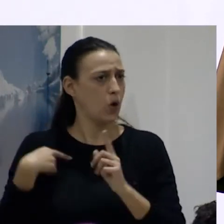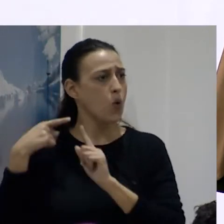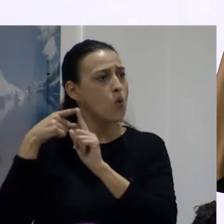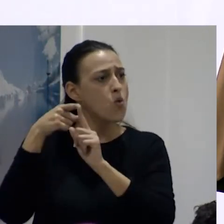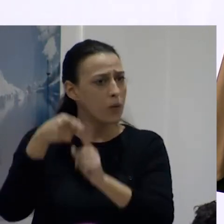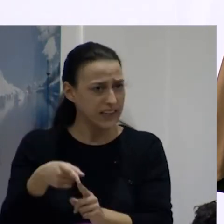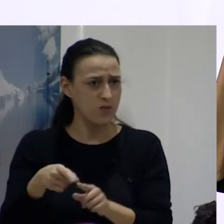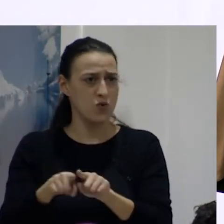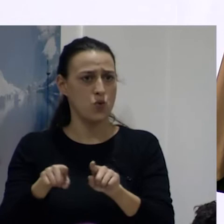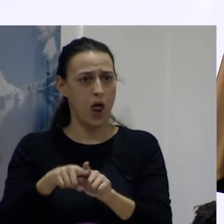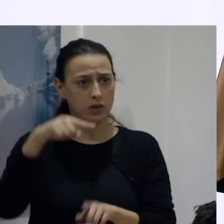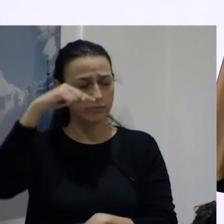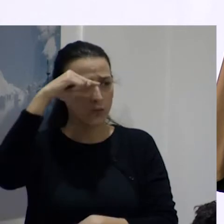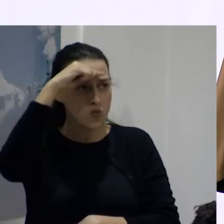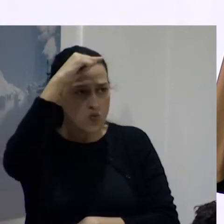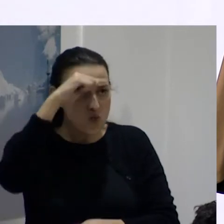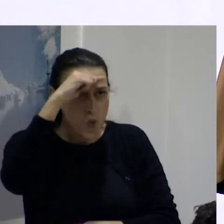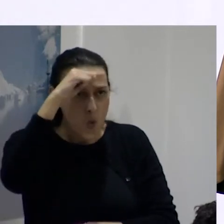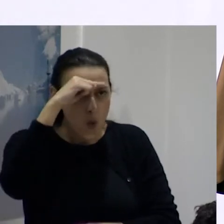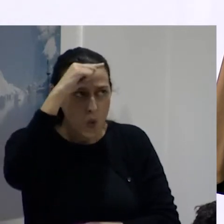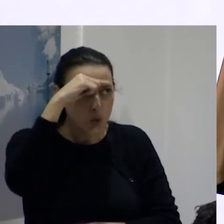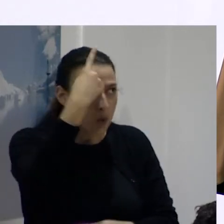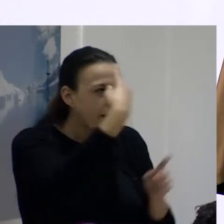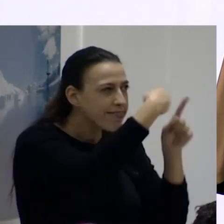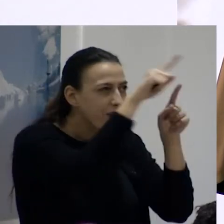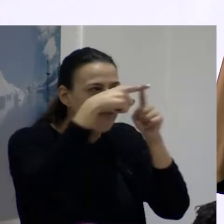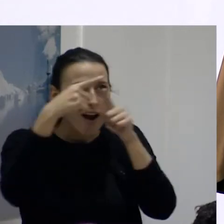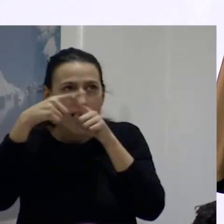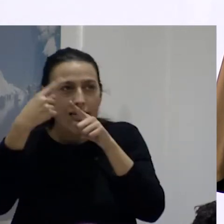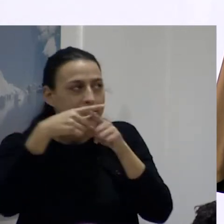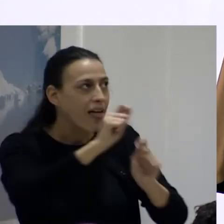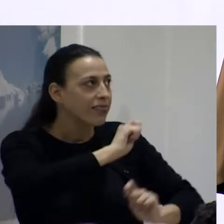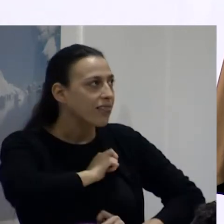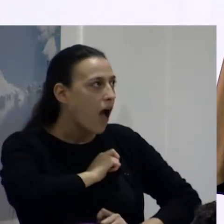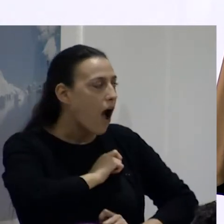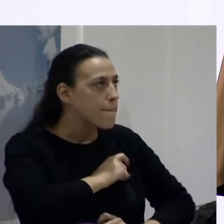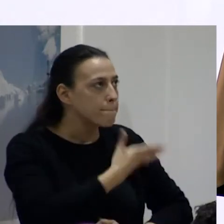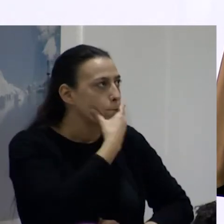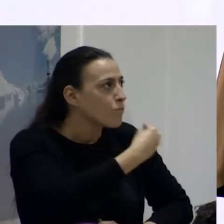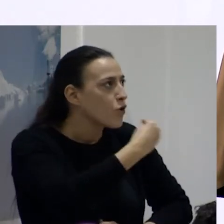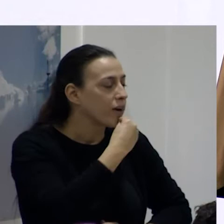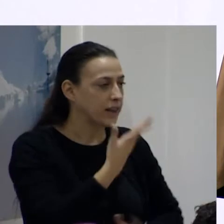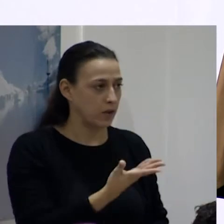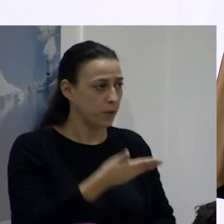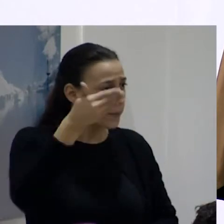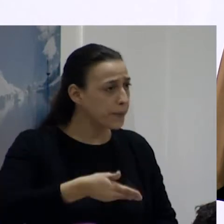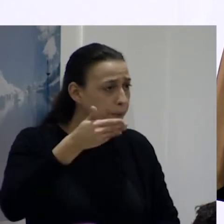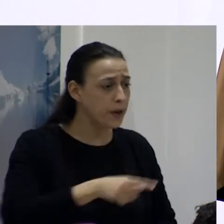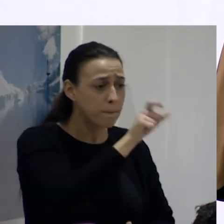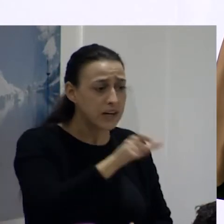a exercitar-nos en l'apreciació de la diferència i de les qualitats d'altres